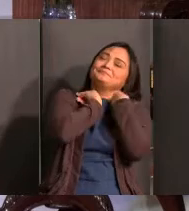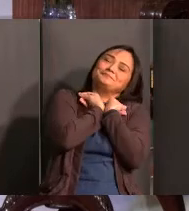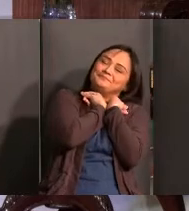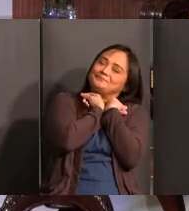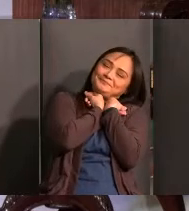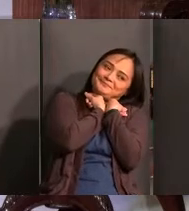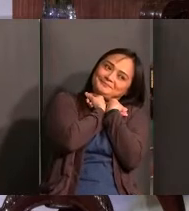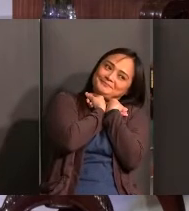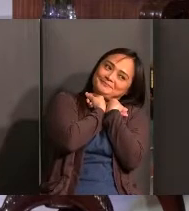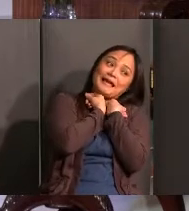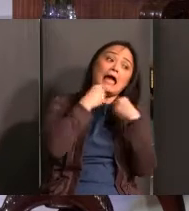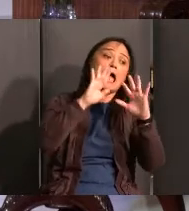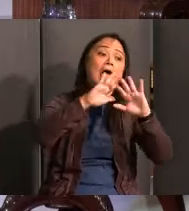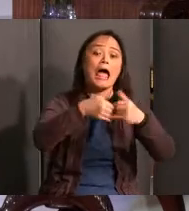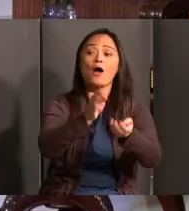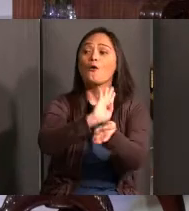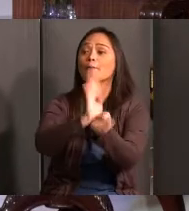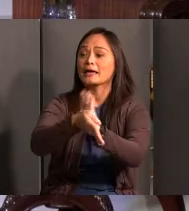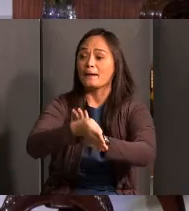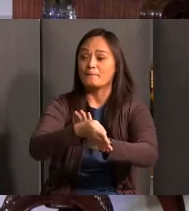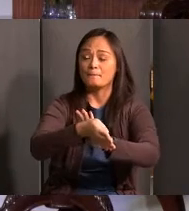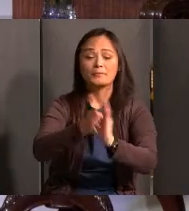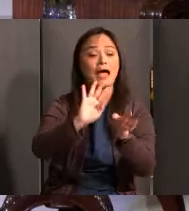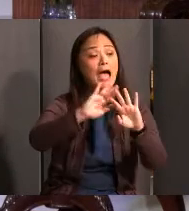comfort yung comforter?